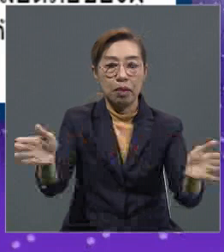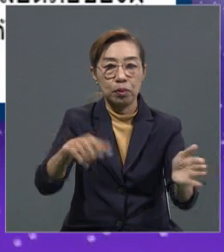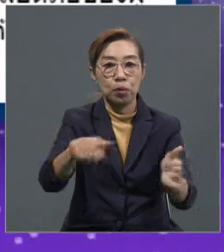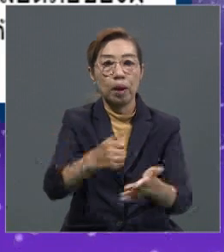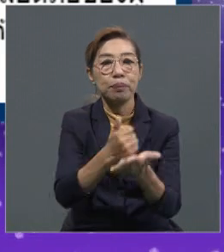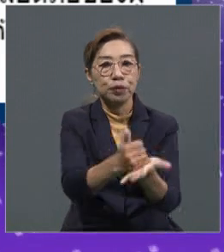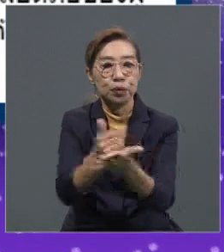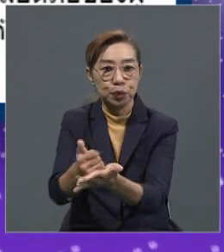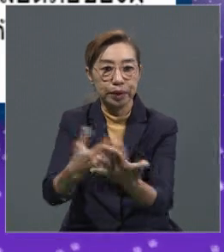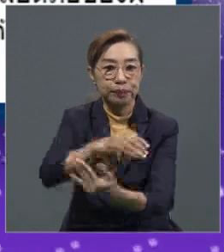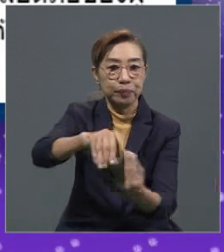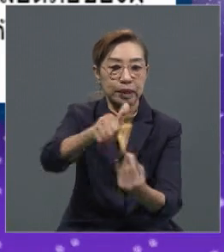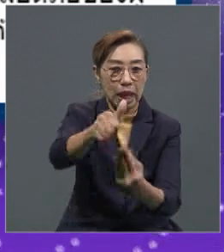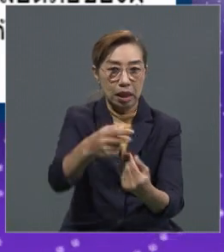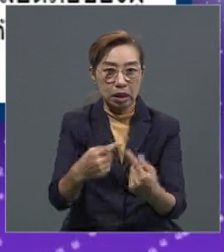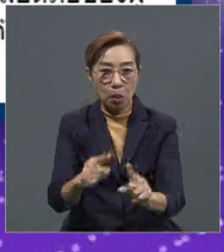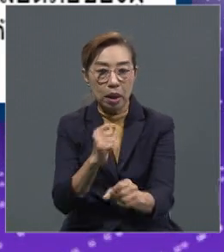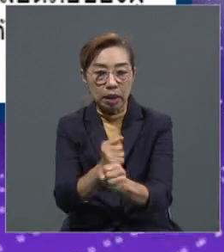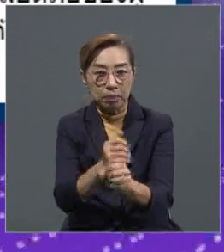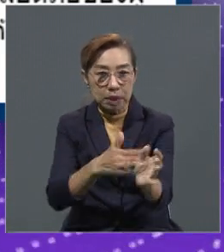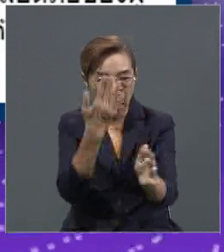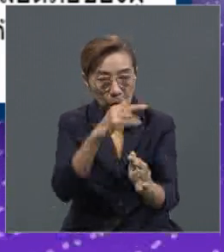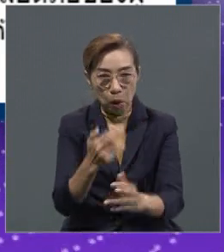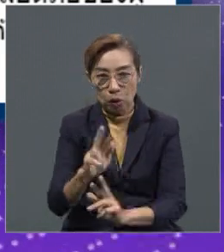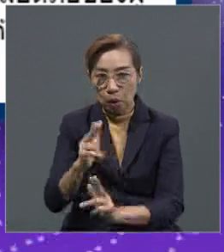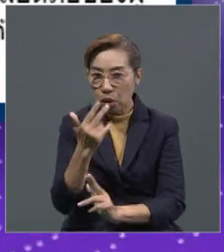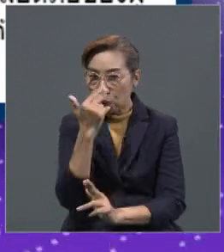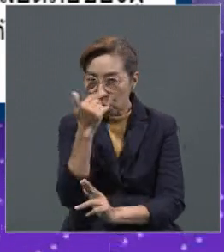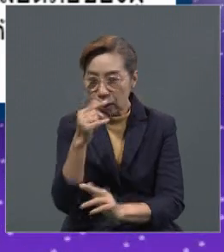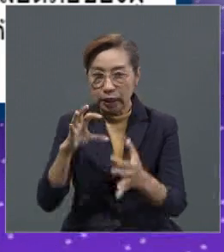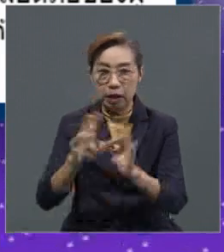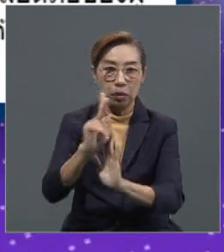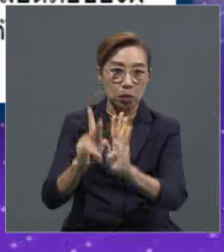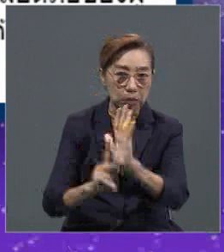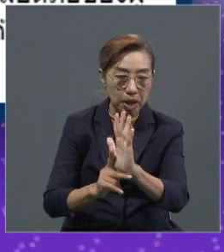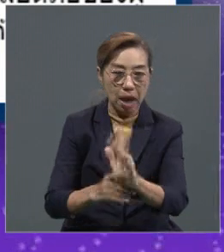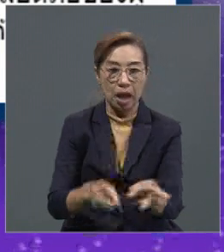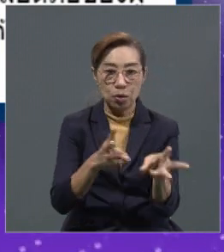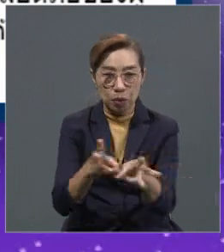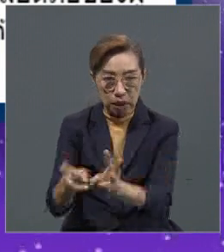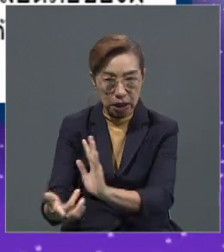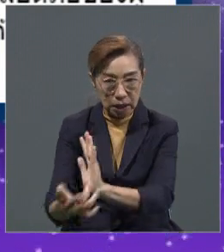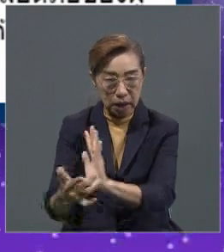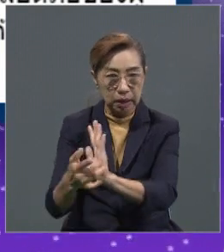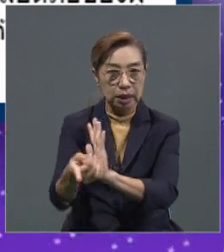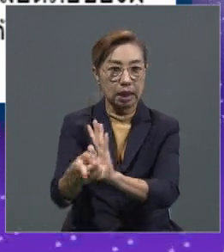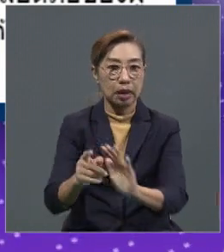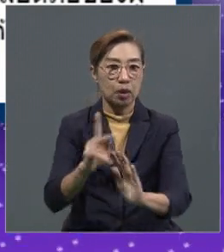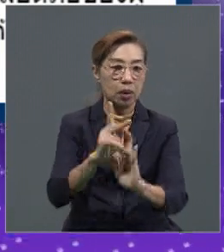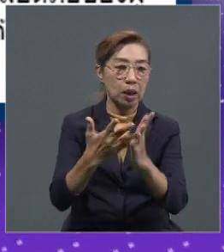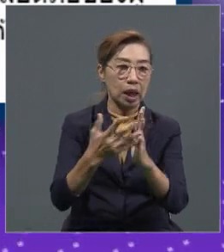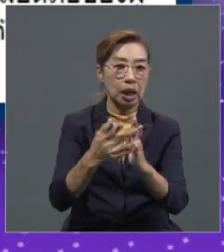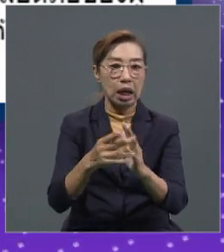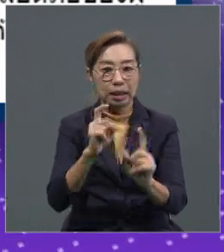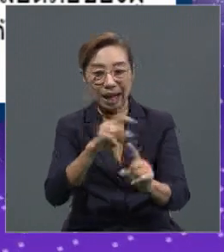รอบครอบทั้งทางด้านกฎหมายแล้วก็ทางเทคนิคโดยเฉพาะในเรื่องของความปลอดภัยของผู้ใช้งานค่ะทำให้ต้องใช้เวลาในการดำเนินการแต่ว่า